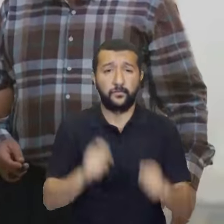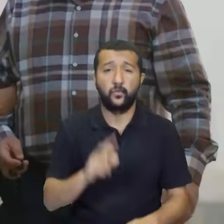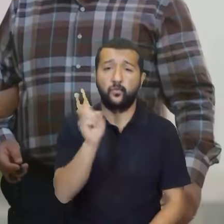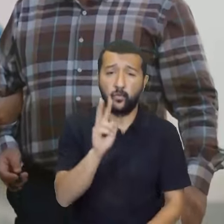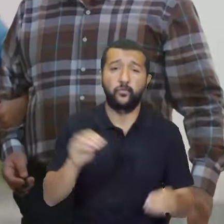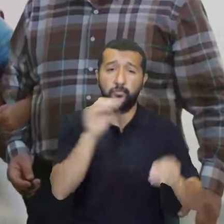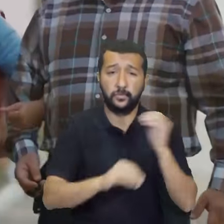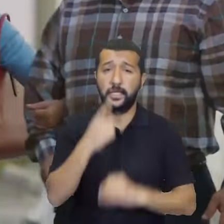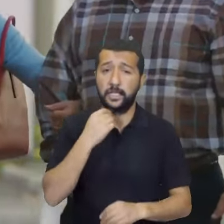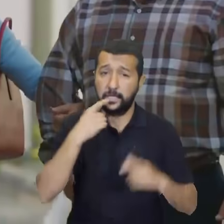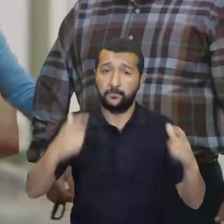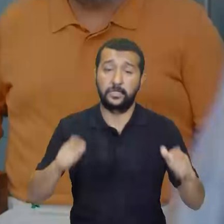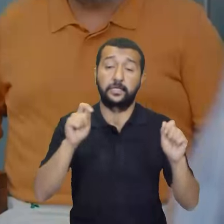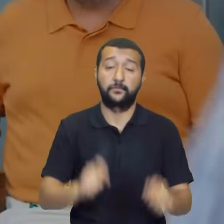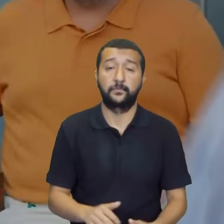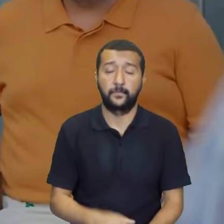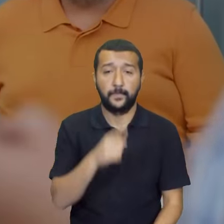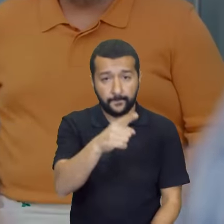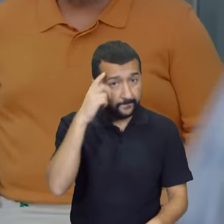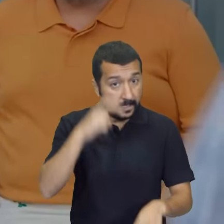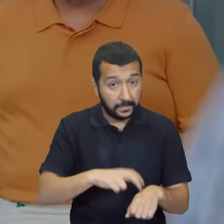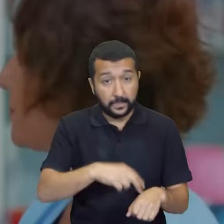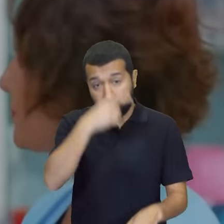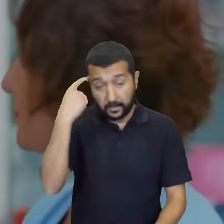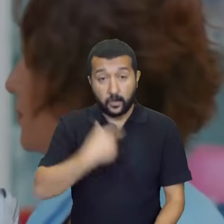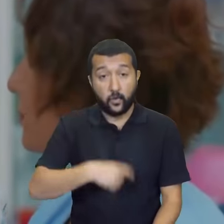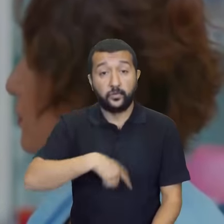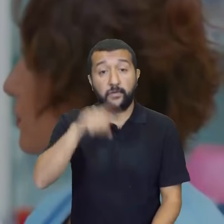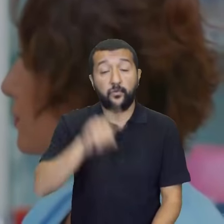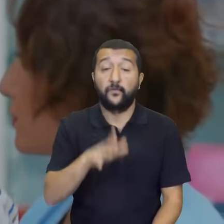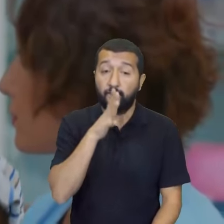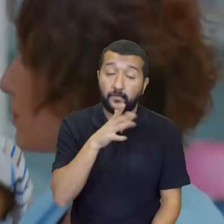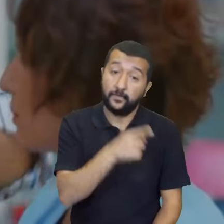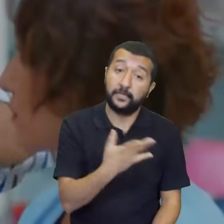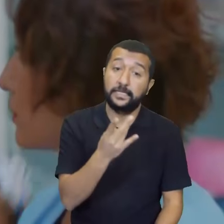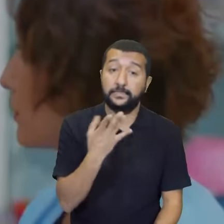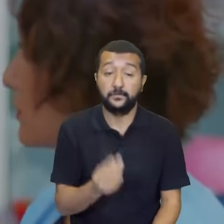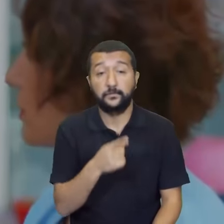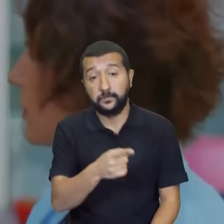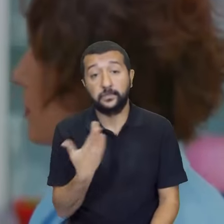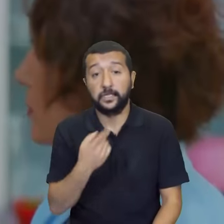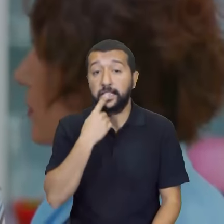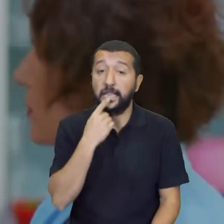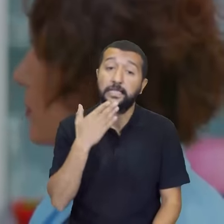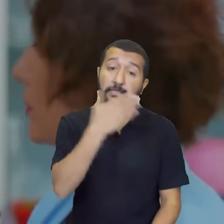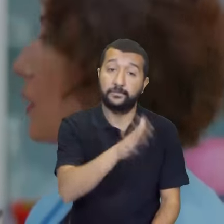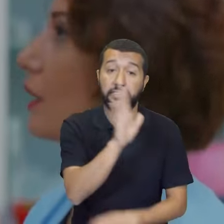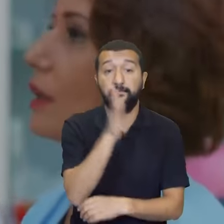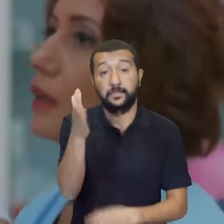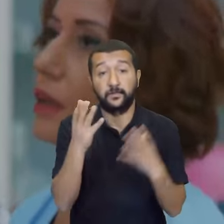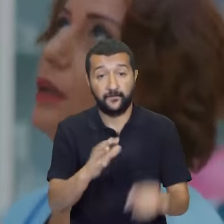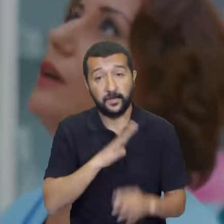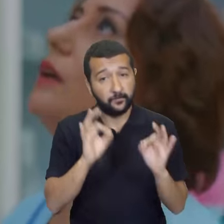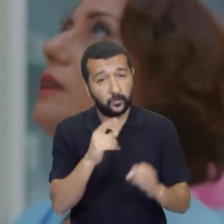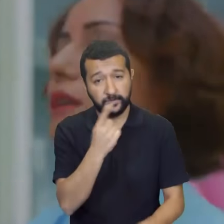Süsüydü, balonuydu, tatlısıydı. Bir tepsi Dilber bu da. Yahu hatırlayın belki özel bir gün vardır. Ne bileyim nişandır. Muhallebiciye gitmişsinizdir, sinemaya